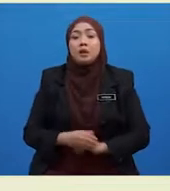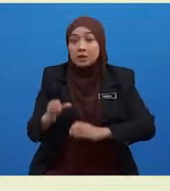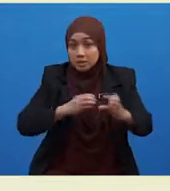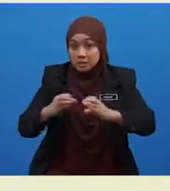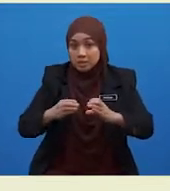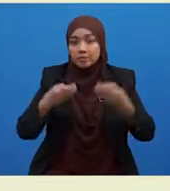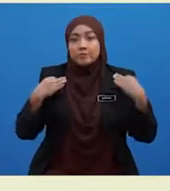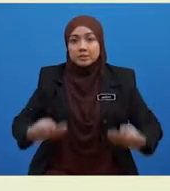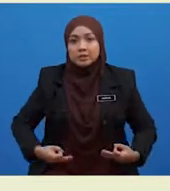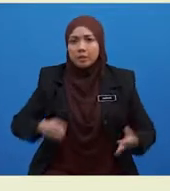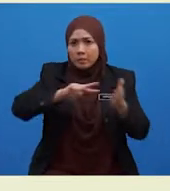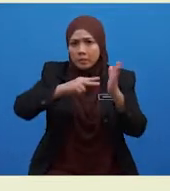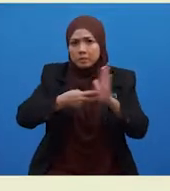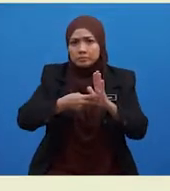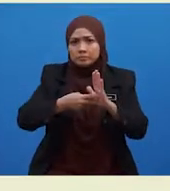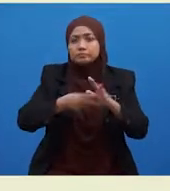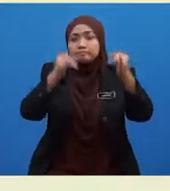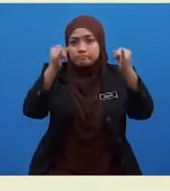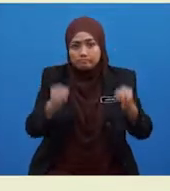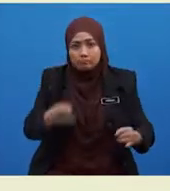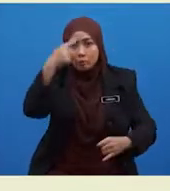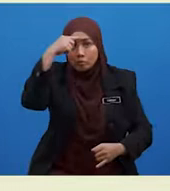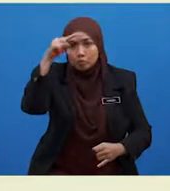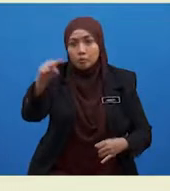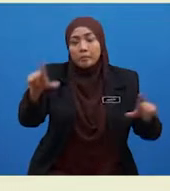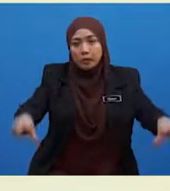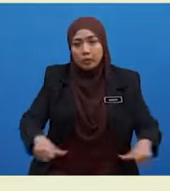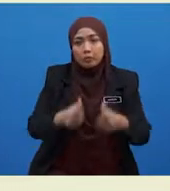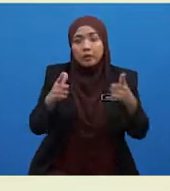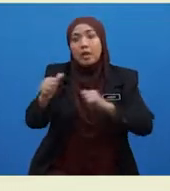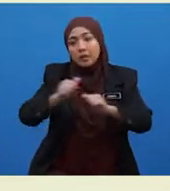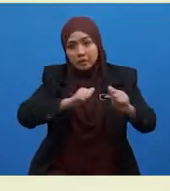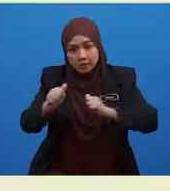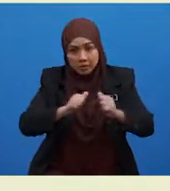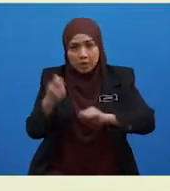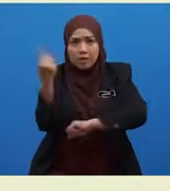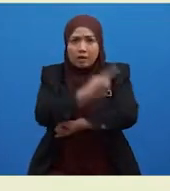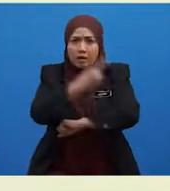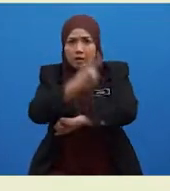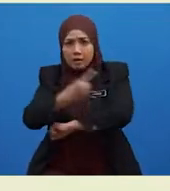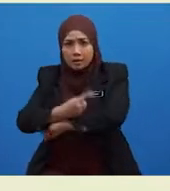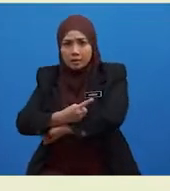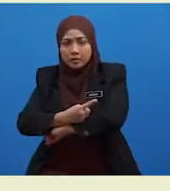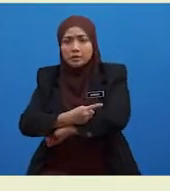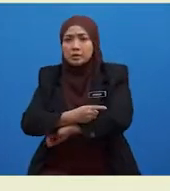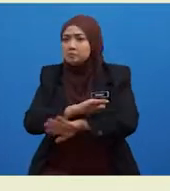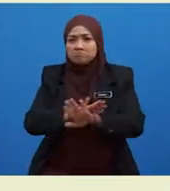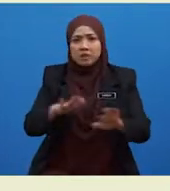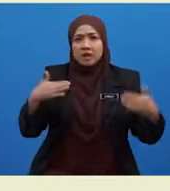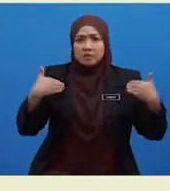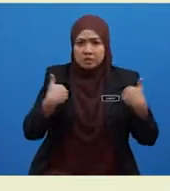fizikal bermaksud keupayaan individu untuk melakukan aktiviti harian tanpa rasa letih dan